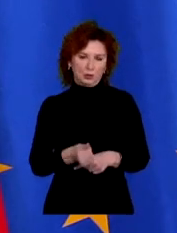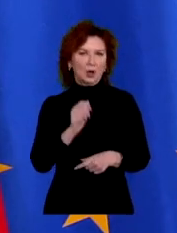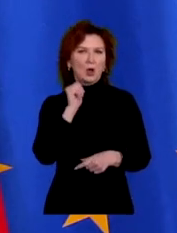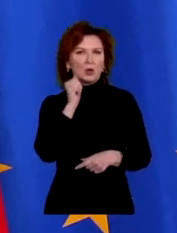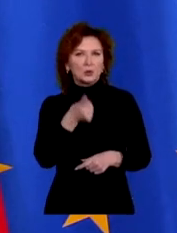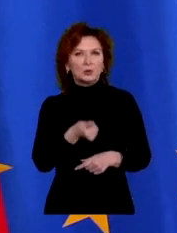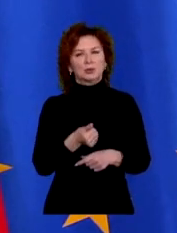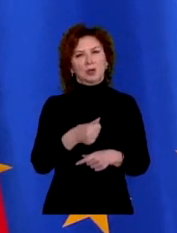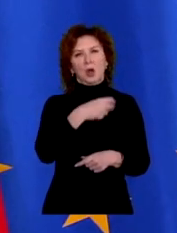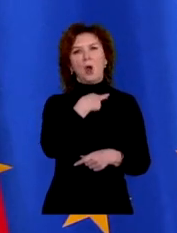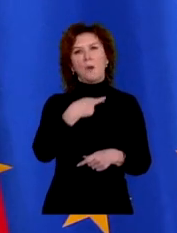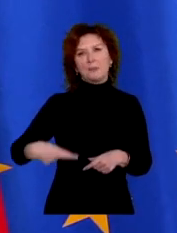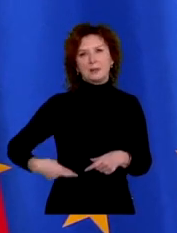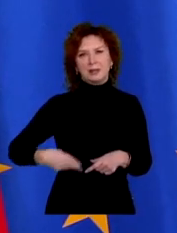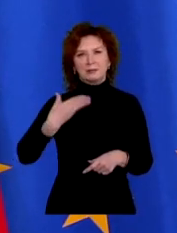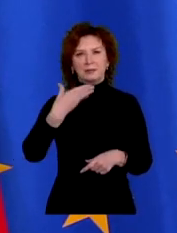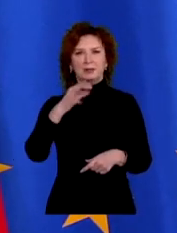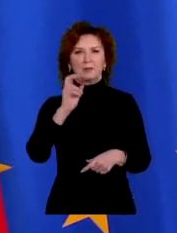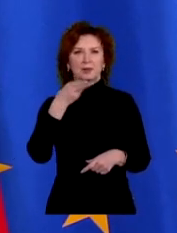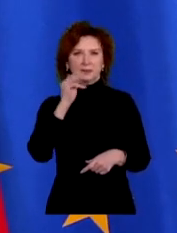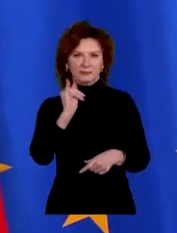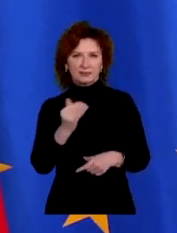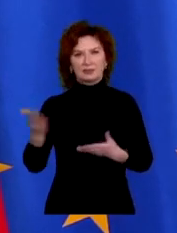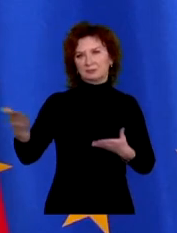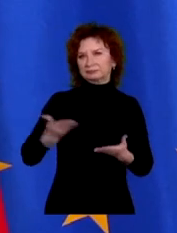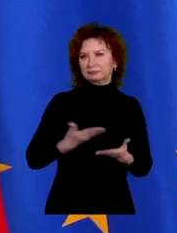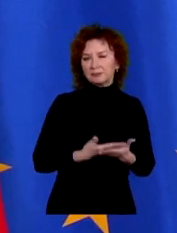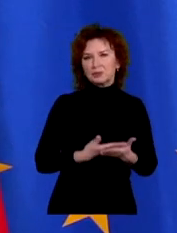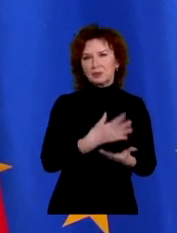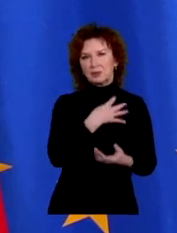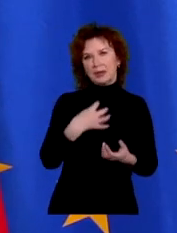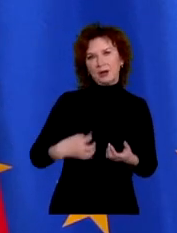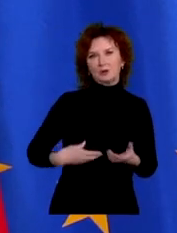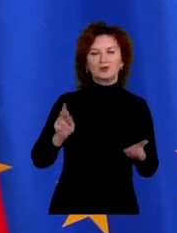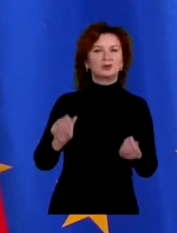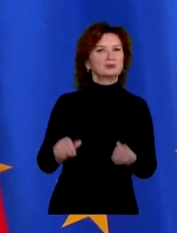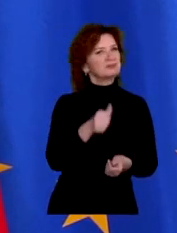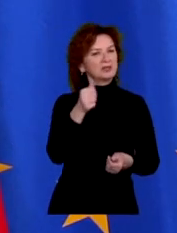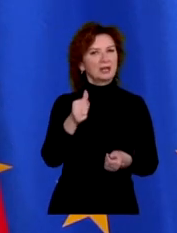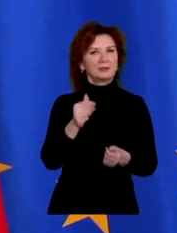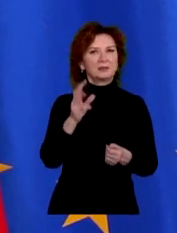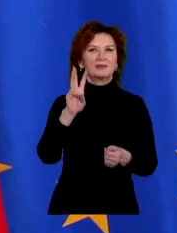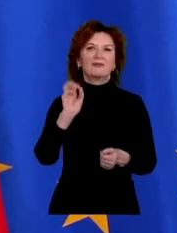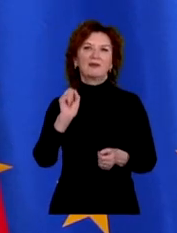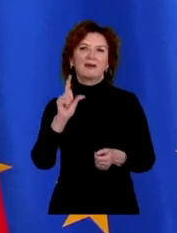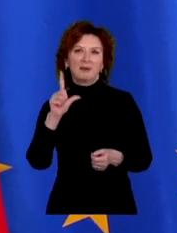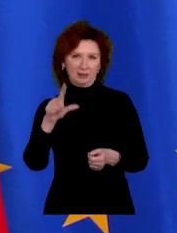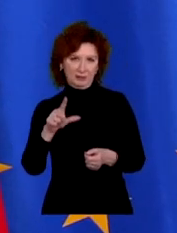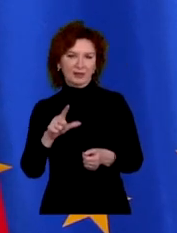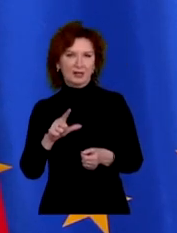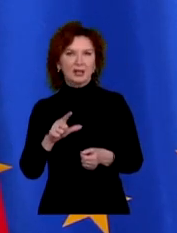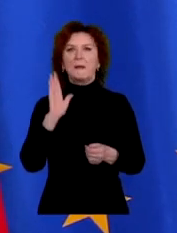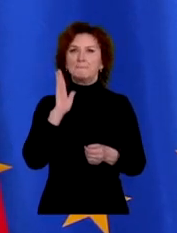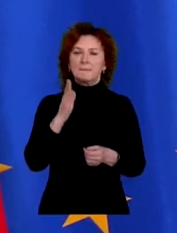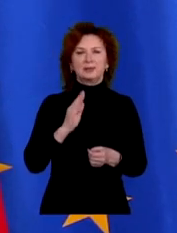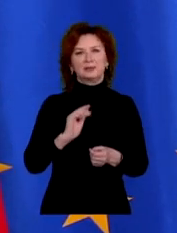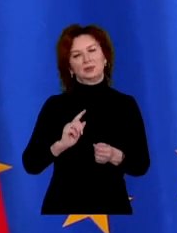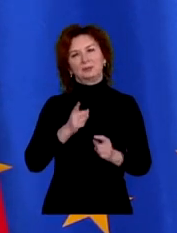premier Mateusz Morawiecki przyjmie swoich gości najpierw na Wawelu, gdzie odbędzie się dyskusja o historii